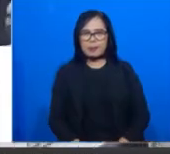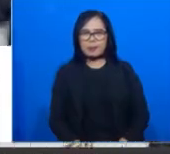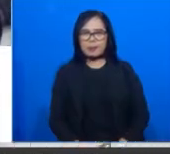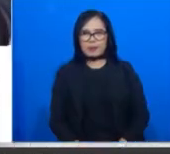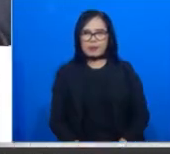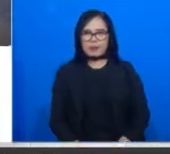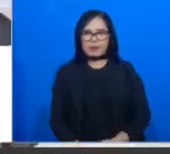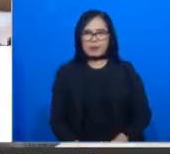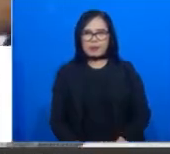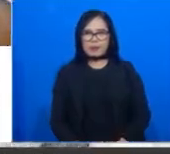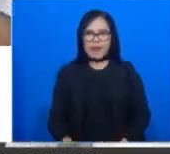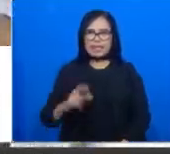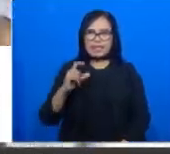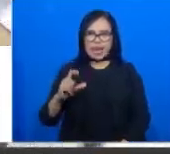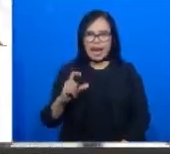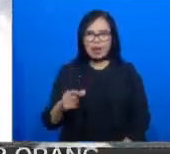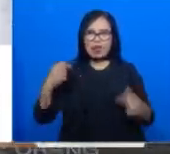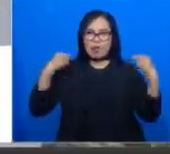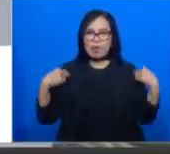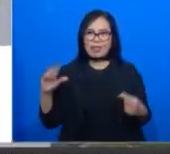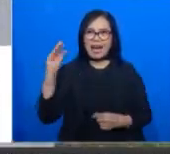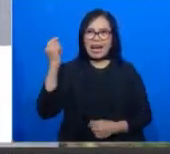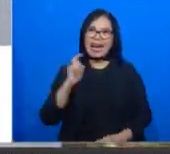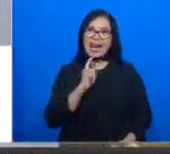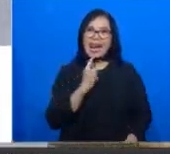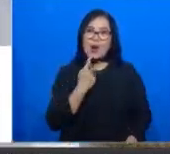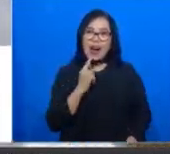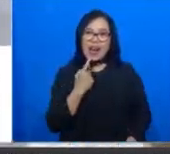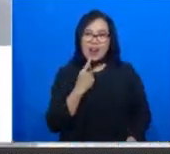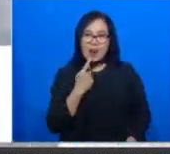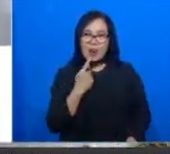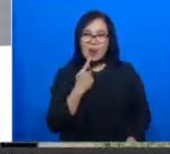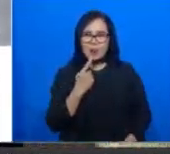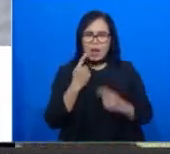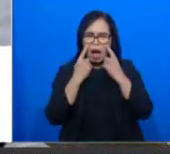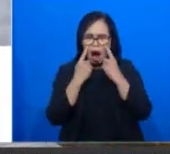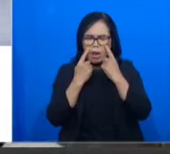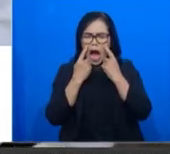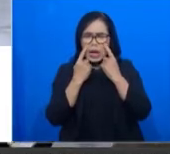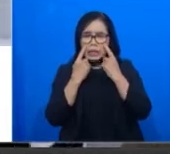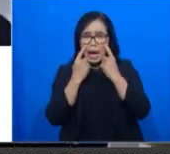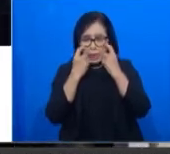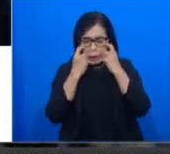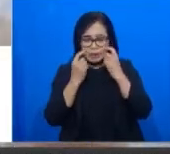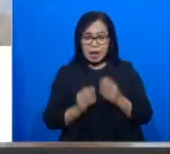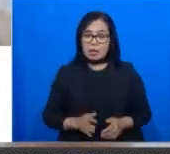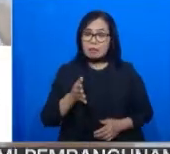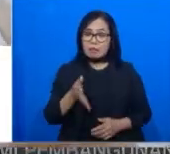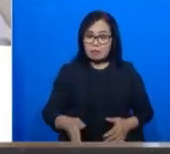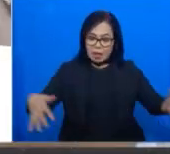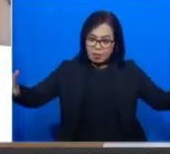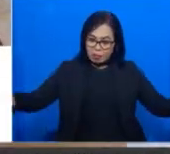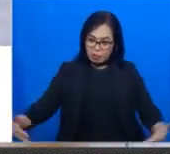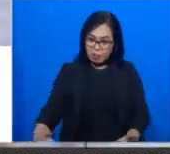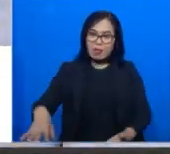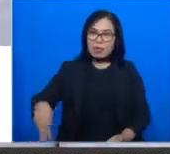Sementara itu, bakal calon wakil gubernur Jakarta, Rano Karno, tak kuasa menahan tangis saat berziarah ke makam Benyamin Sueb dan